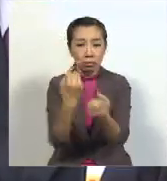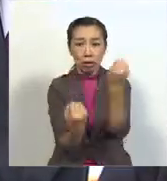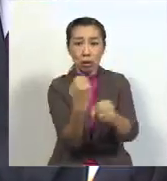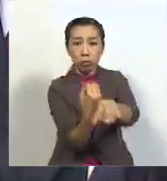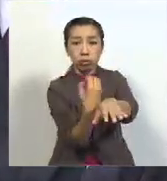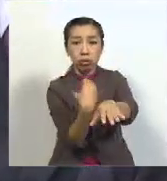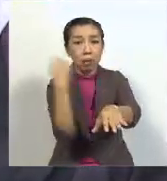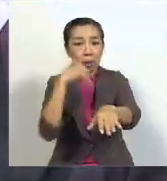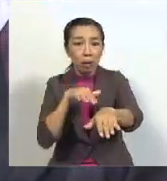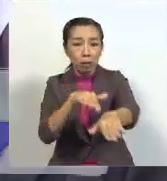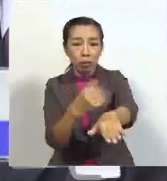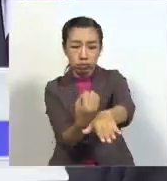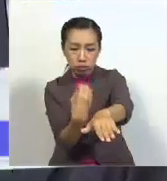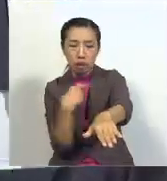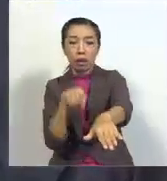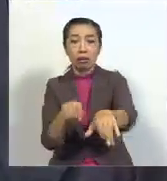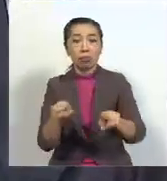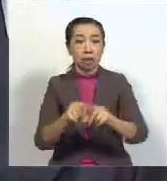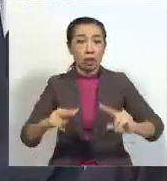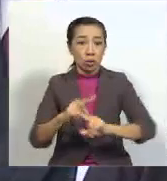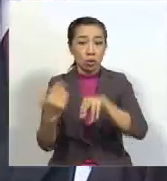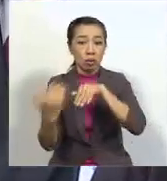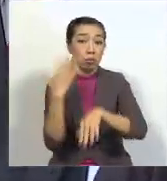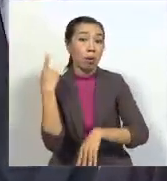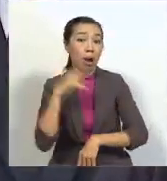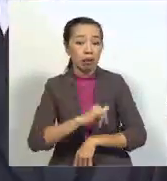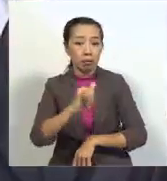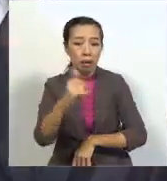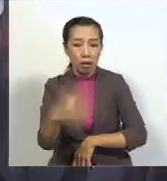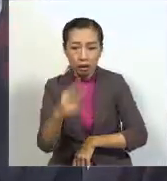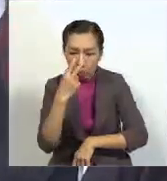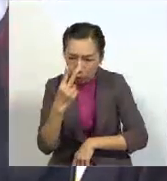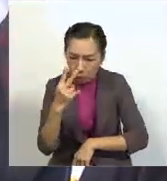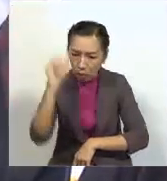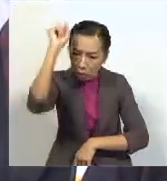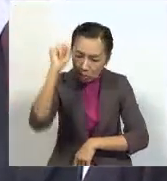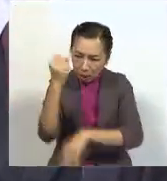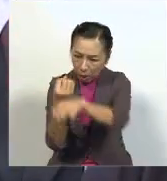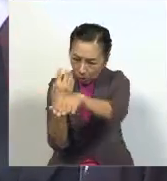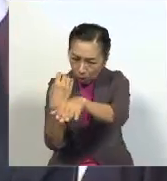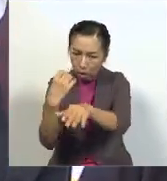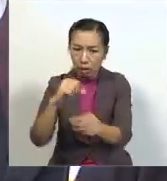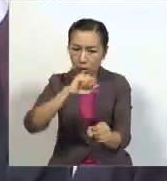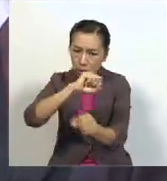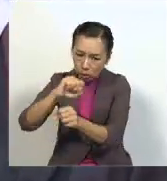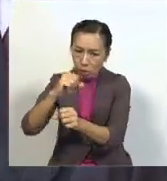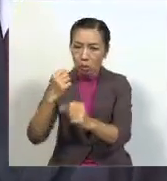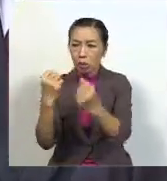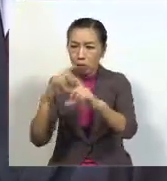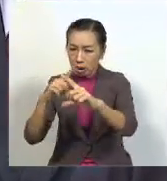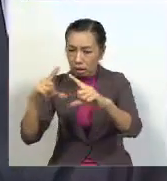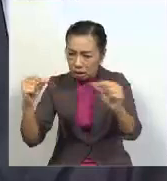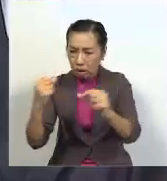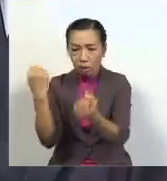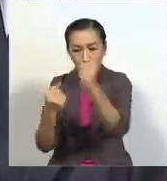ที่ตอนนี้ก็ไปดูเรื่องระบบก็ไปดูเรื่องรถควันดำรถอะไรพวกนี้นะแล้วไม่กี่ปีมันเราก็ต้อง